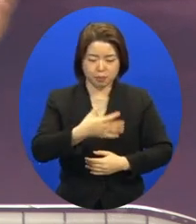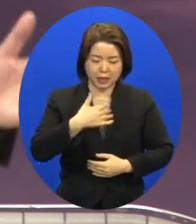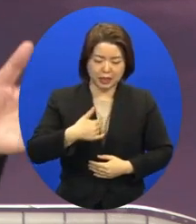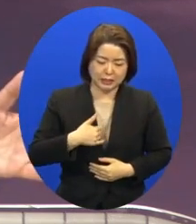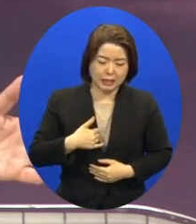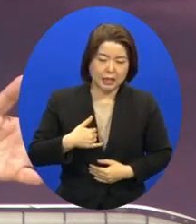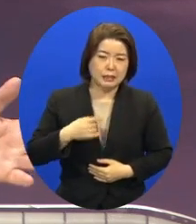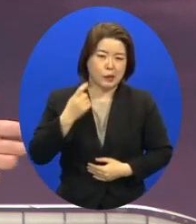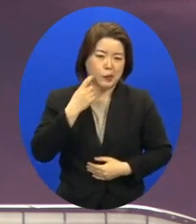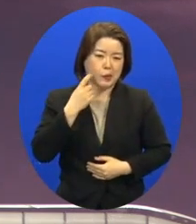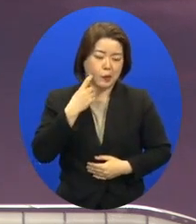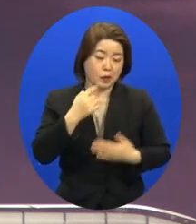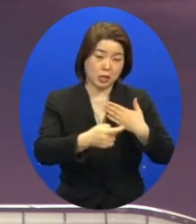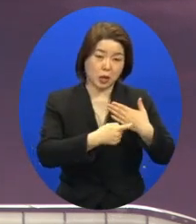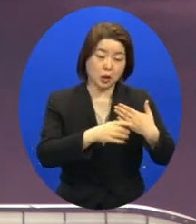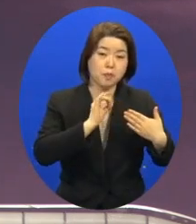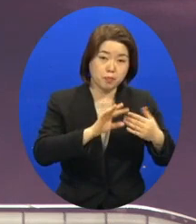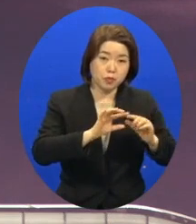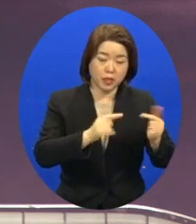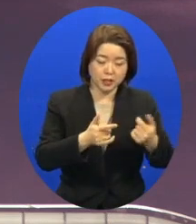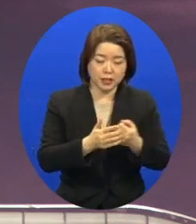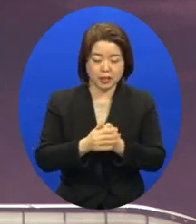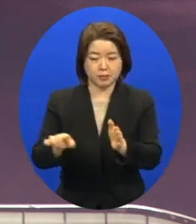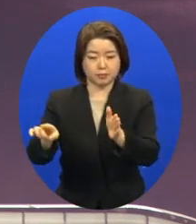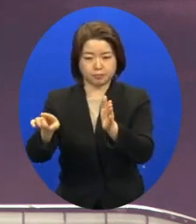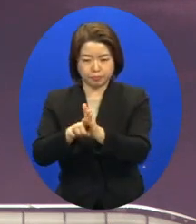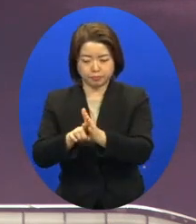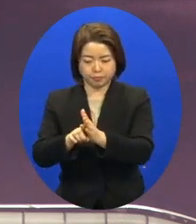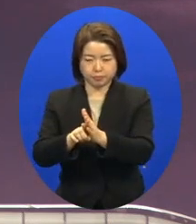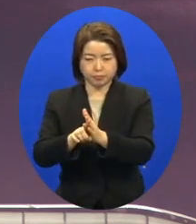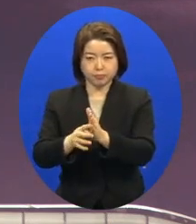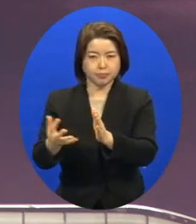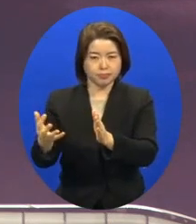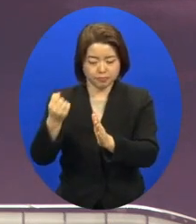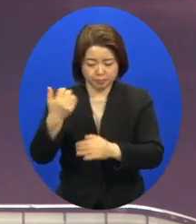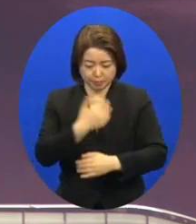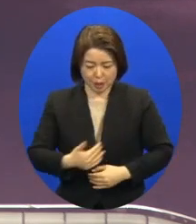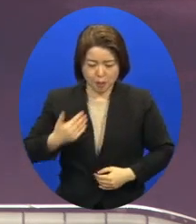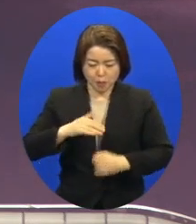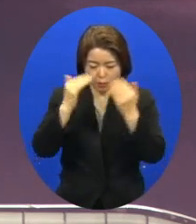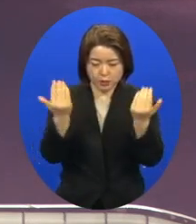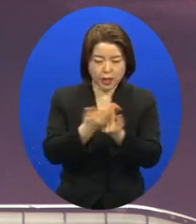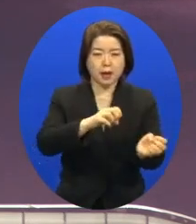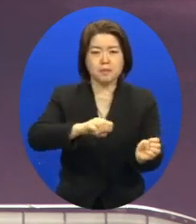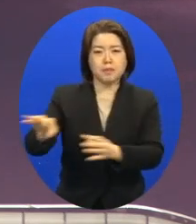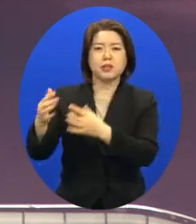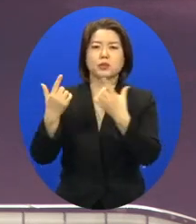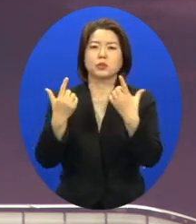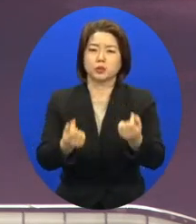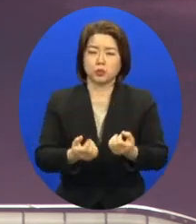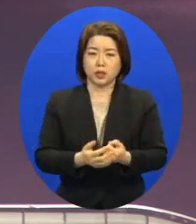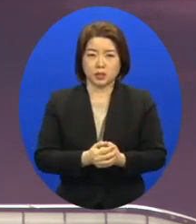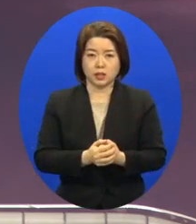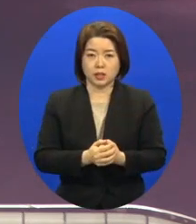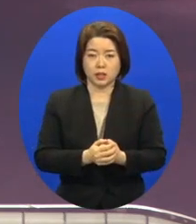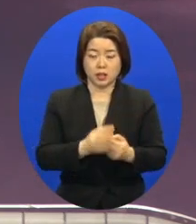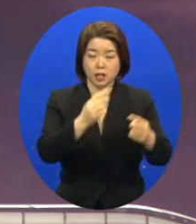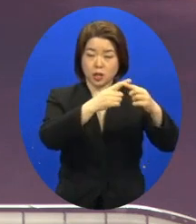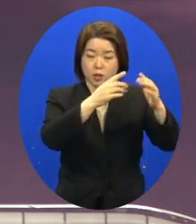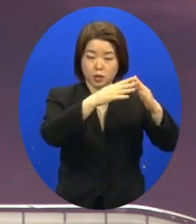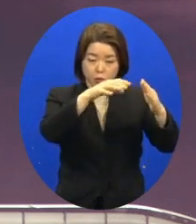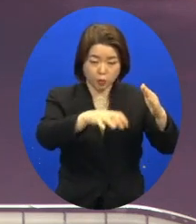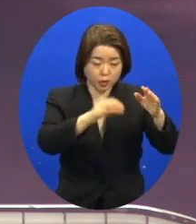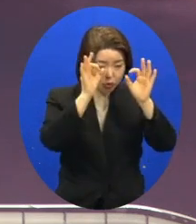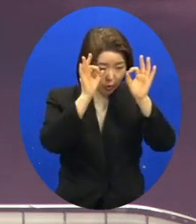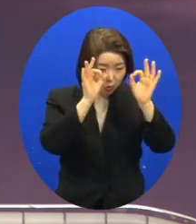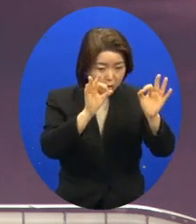위선의 껍질뿐 아니라 신앙이라는 몸통까지 내던졌다. 교회에서 보던 여러 가지 시험되는 일들이